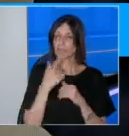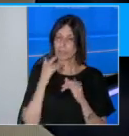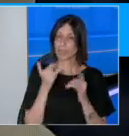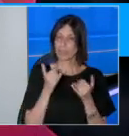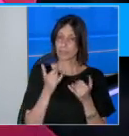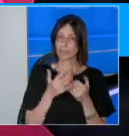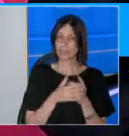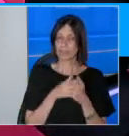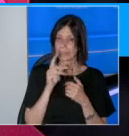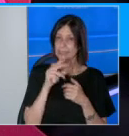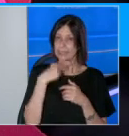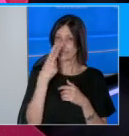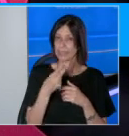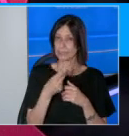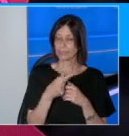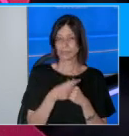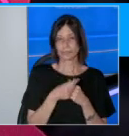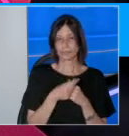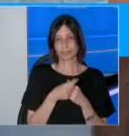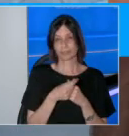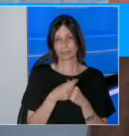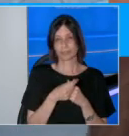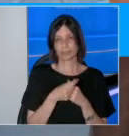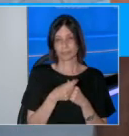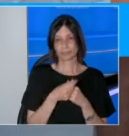כן. זה יקרה? תראה,